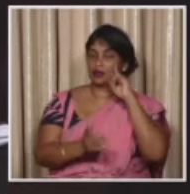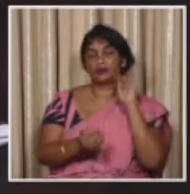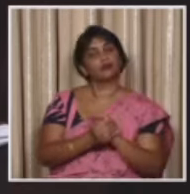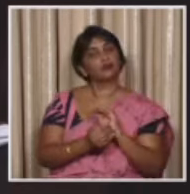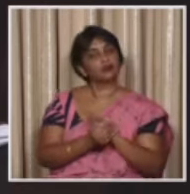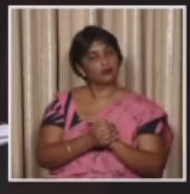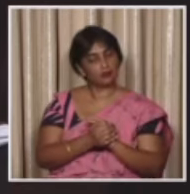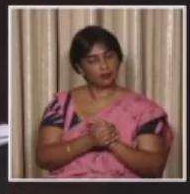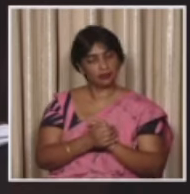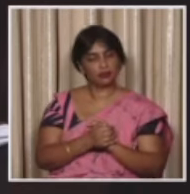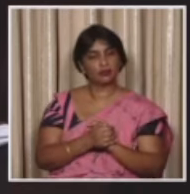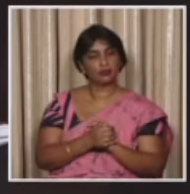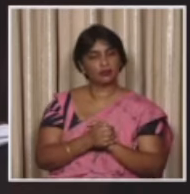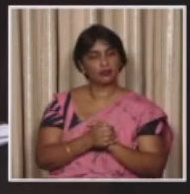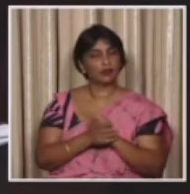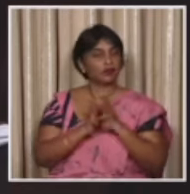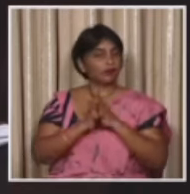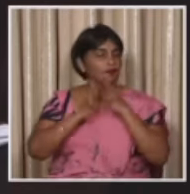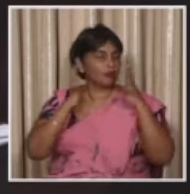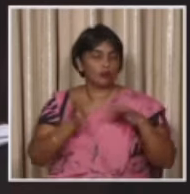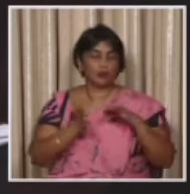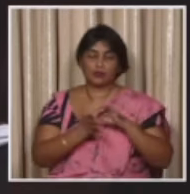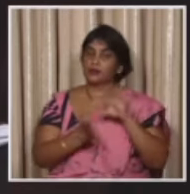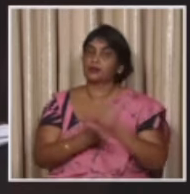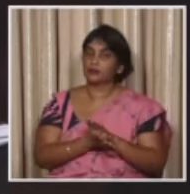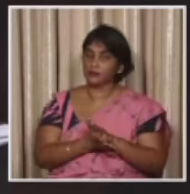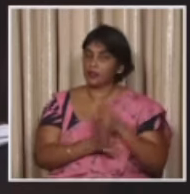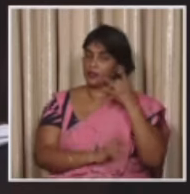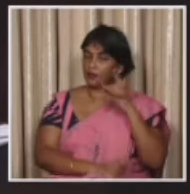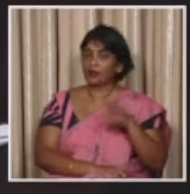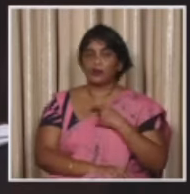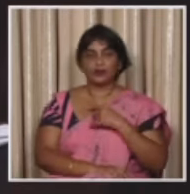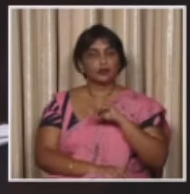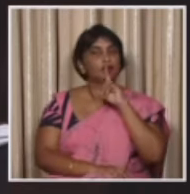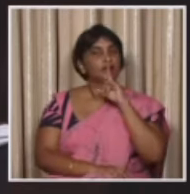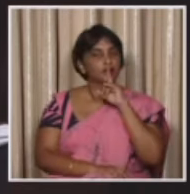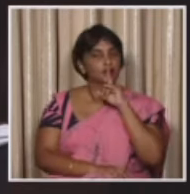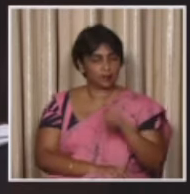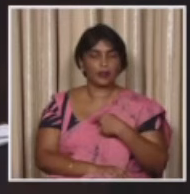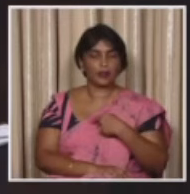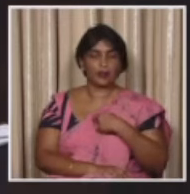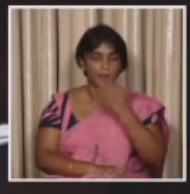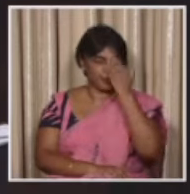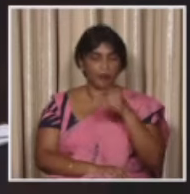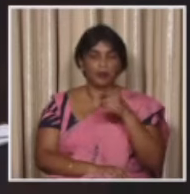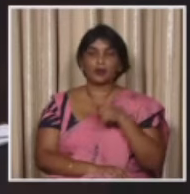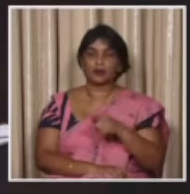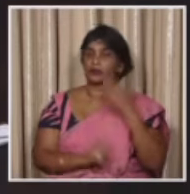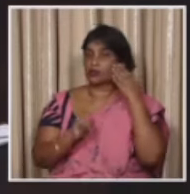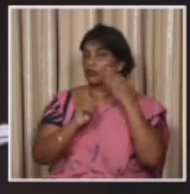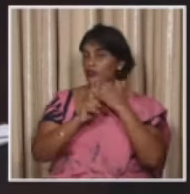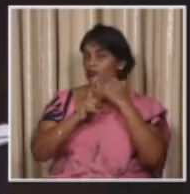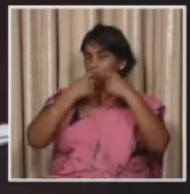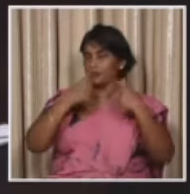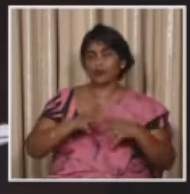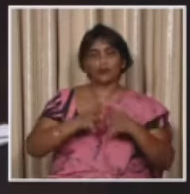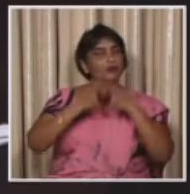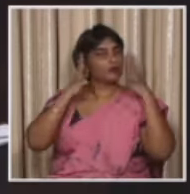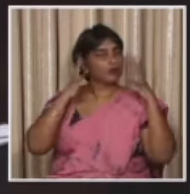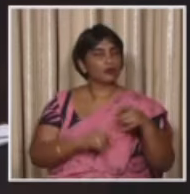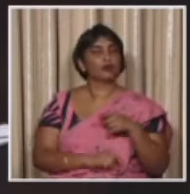ජාතිකාරක්ෂාවත් වඩ වඩාත් අහවුරුවෙන්. එනිසා මම ඉල්ලීමක් කරනවා කරුණා කරලා මේ ශේෂ්‍ර ගණනාවක්